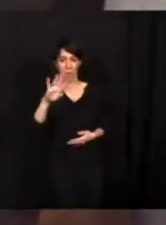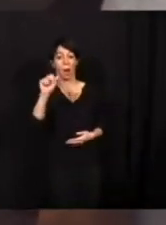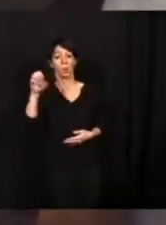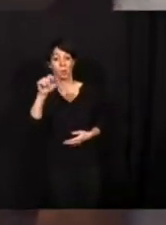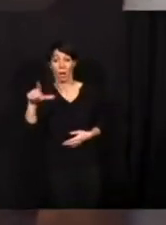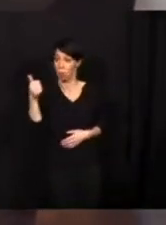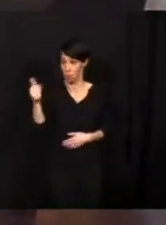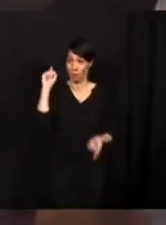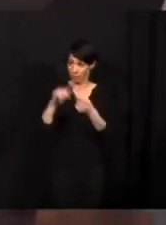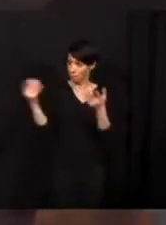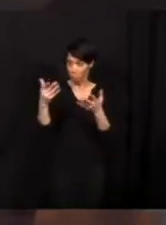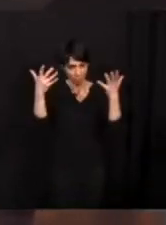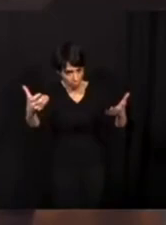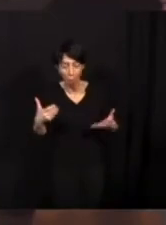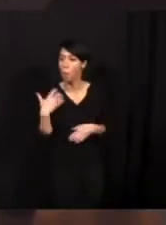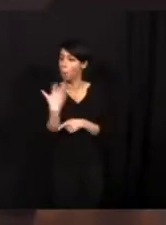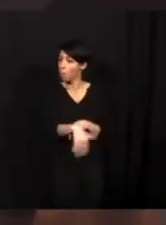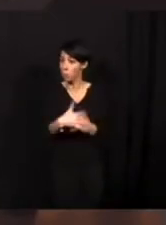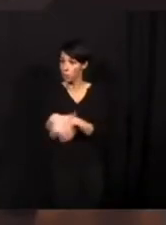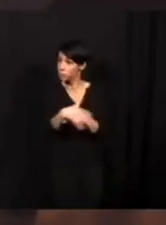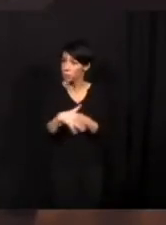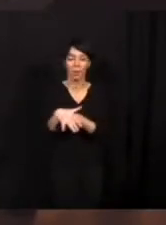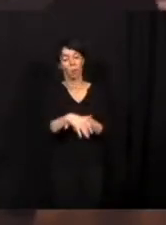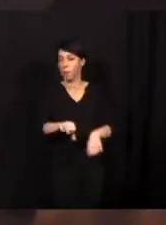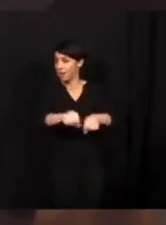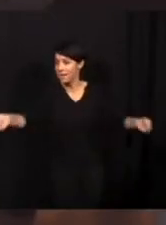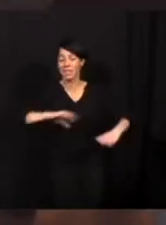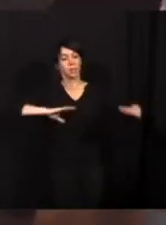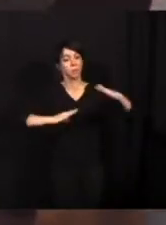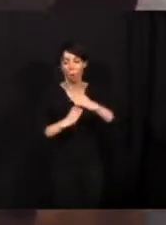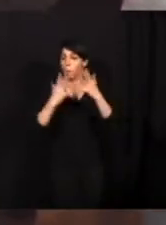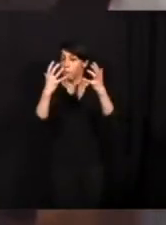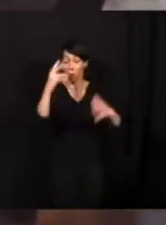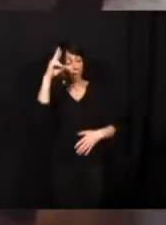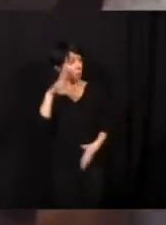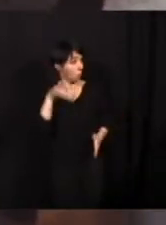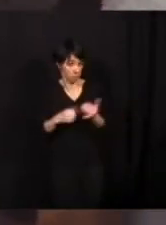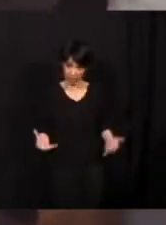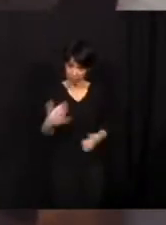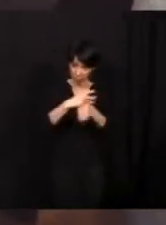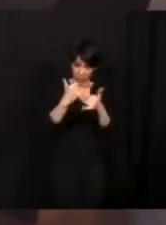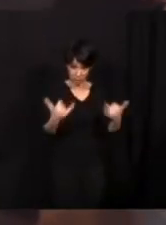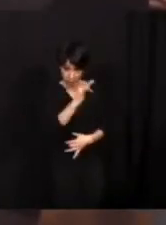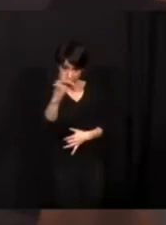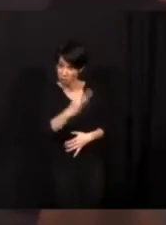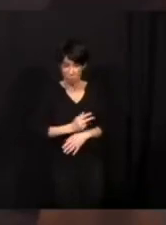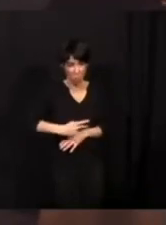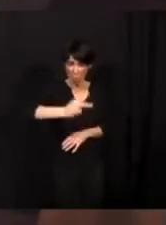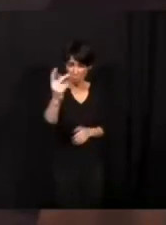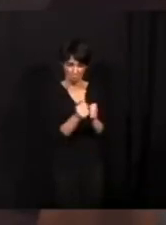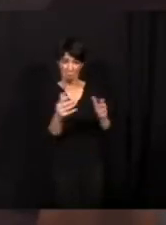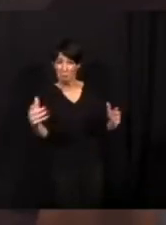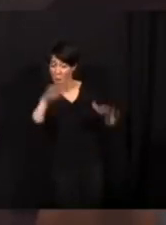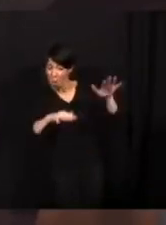fléau dans notre pays qui touche malheureusement de plus en plus de jeunes, y compris des mineurs. On estime entre 6 000 et 10 000 le nombre